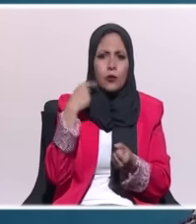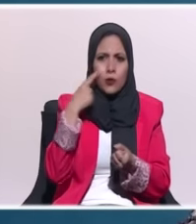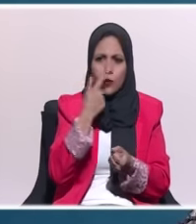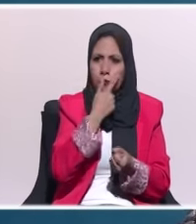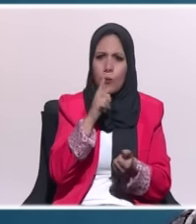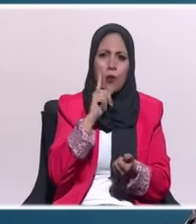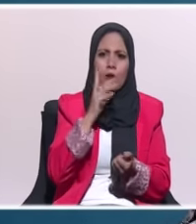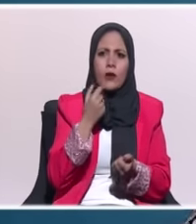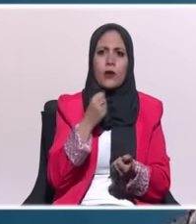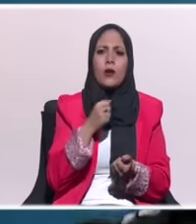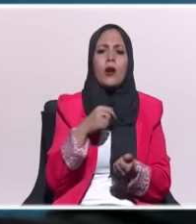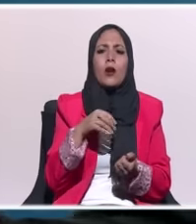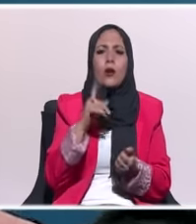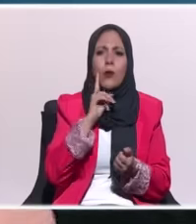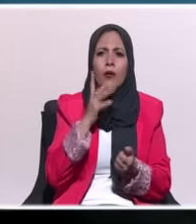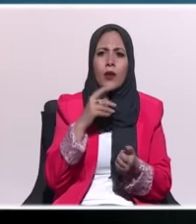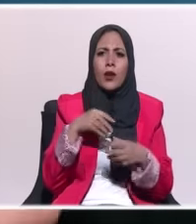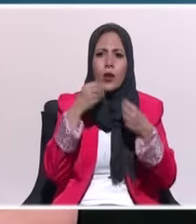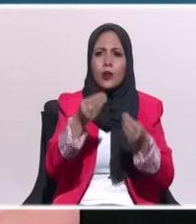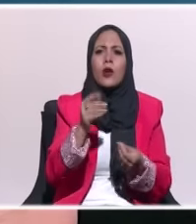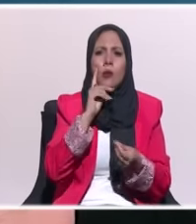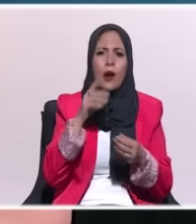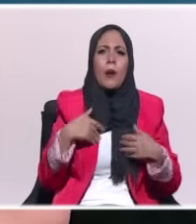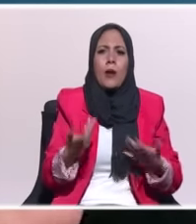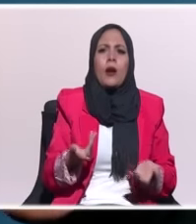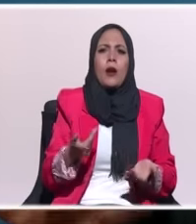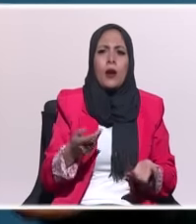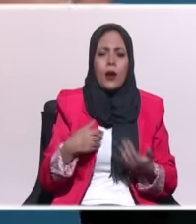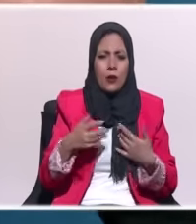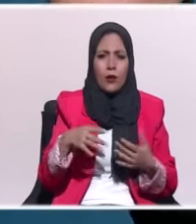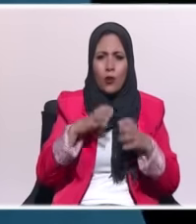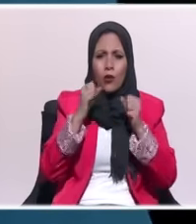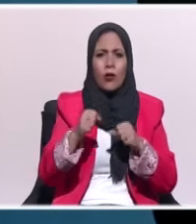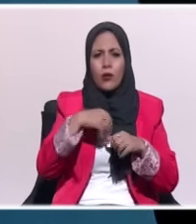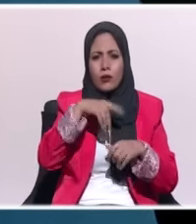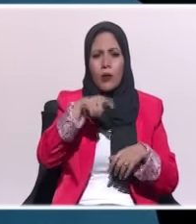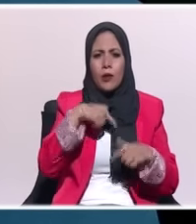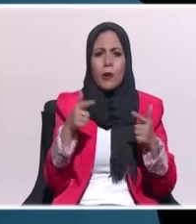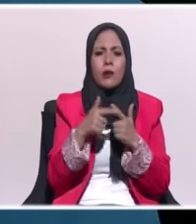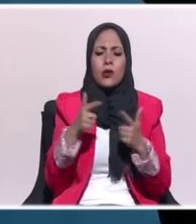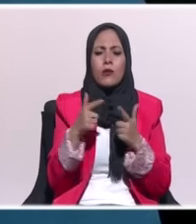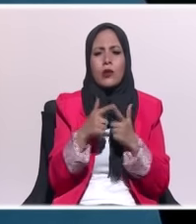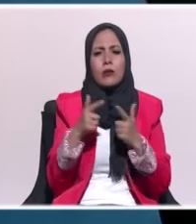فين، ولو ظهرت هوديها ليها وخلاص، اعمل ايه طيب؟ حياتنا بقت جحيم انا وهي.